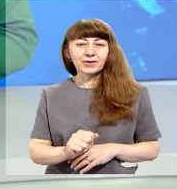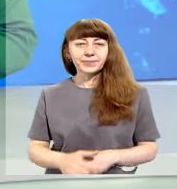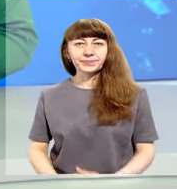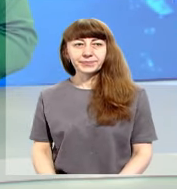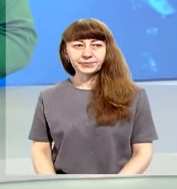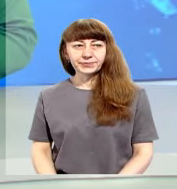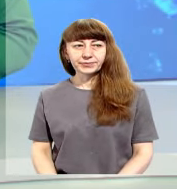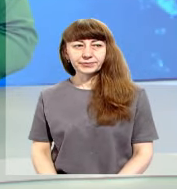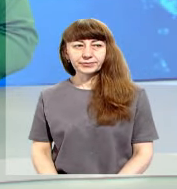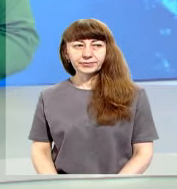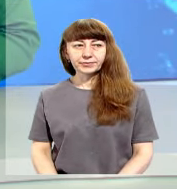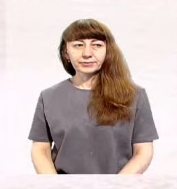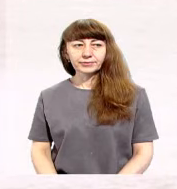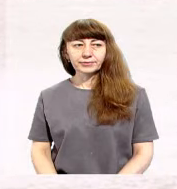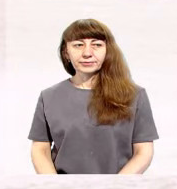работы общественного штаба.